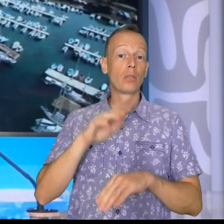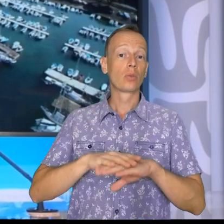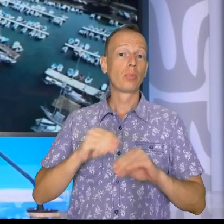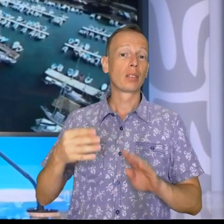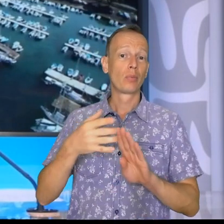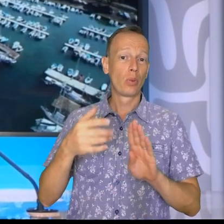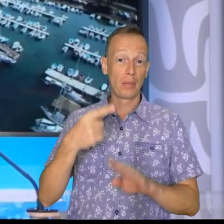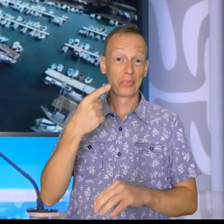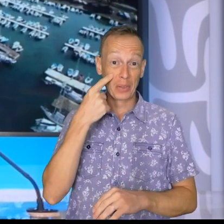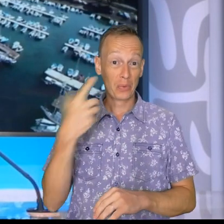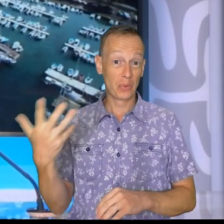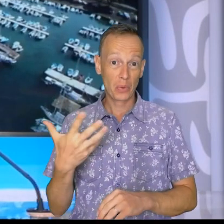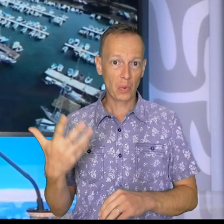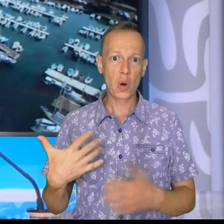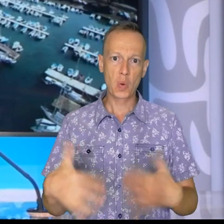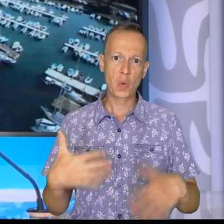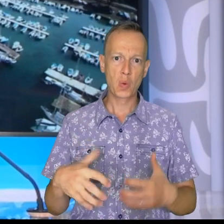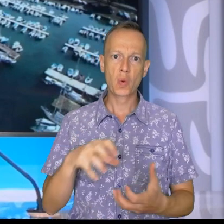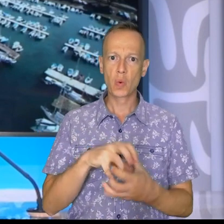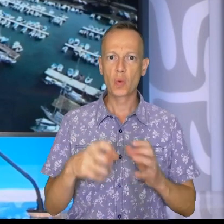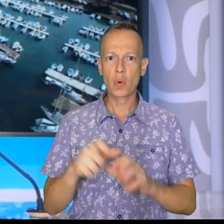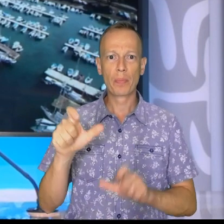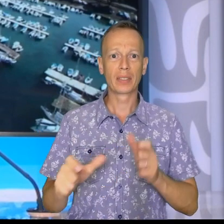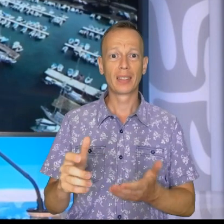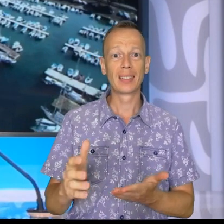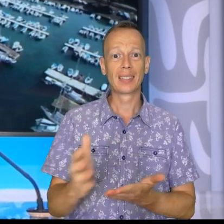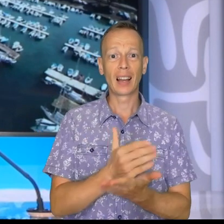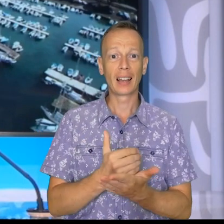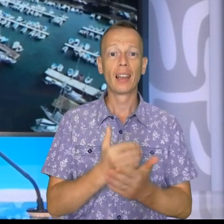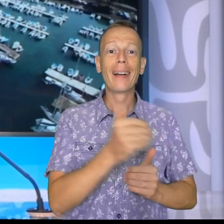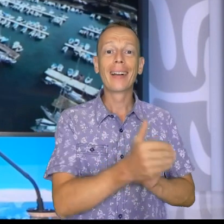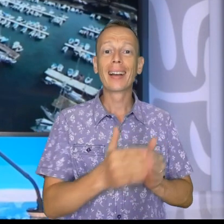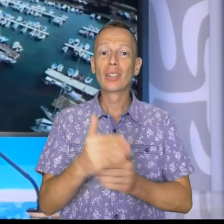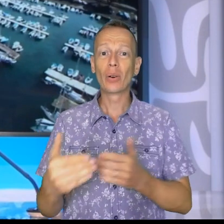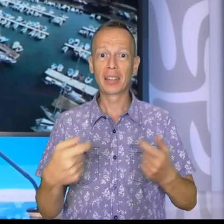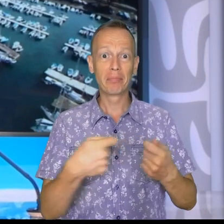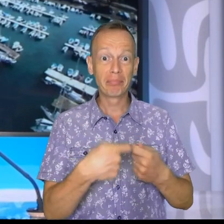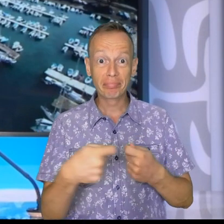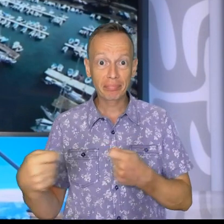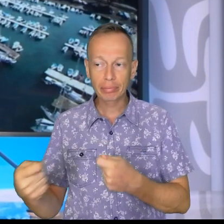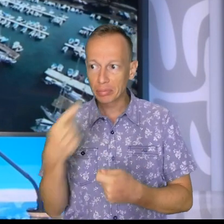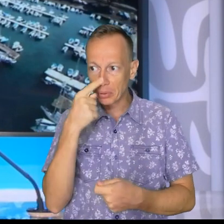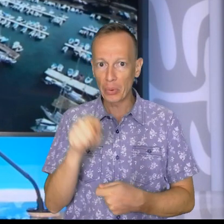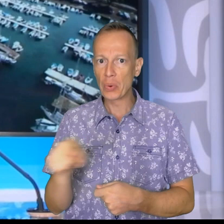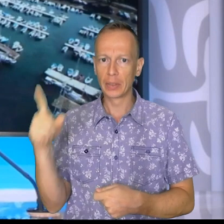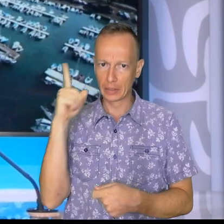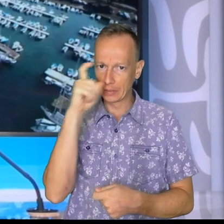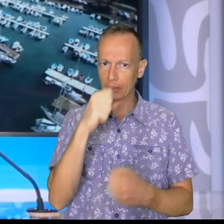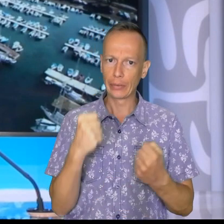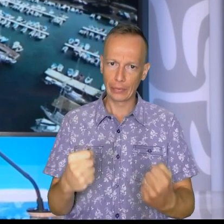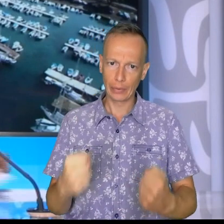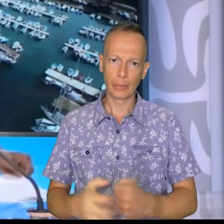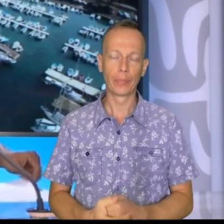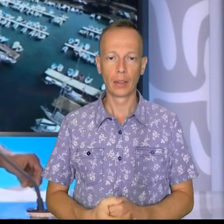Bora Bora. Et comme vous pouvez le voir, eh bien c'est très compliqué pour les salariés qui ne sont pas répertoriés dans le dispositif d'aide de l'État et